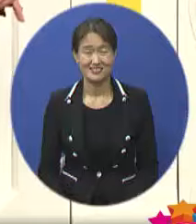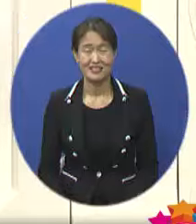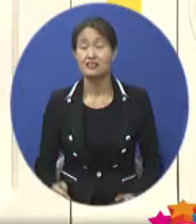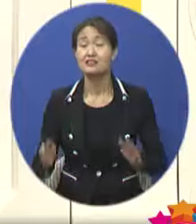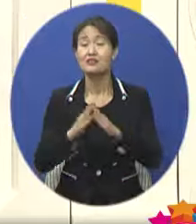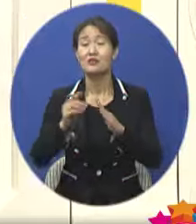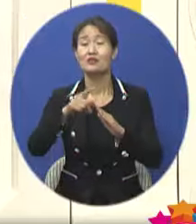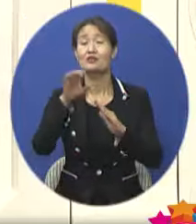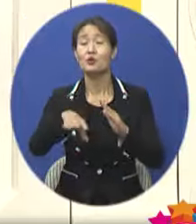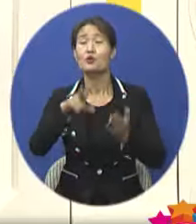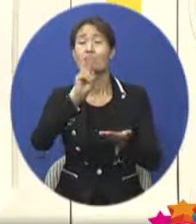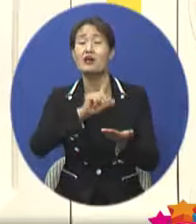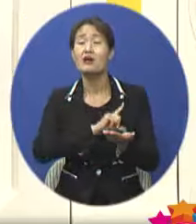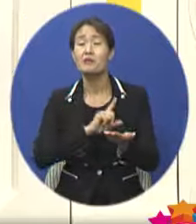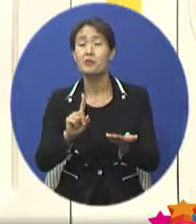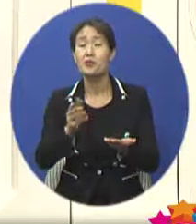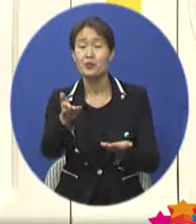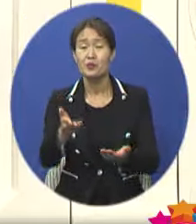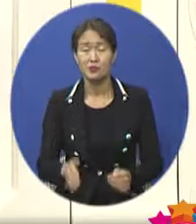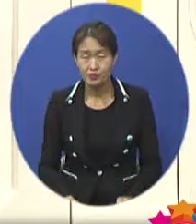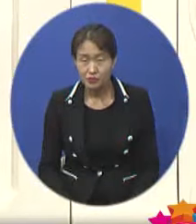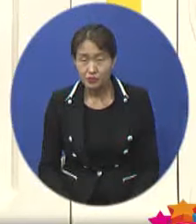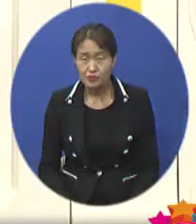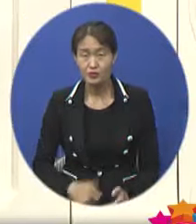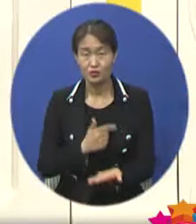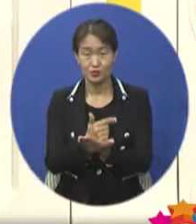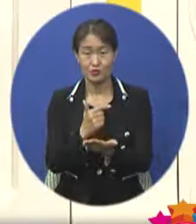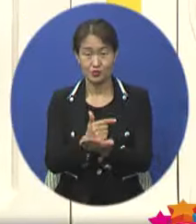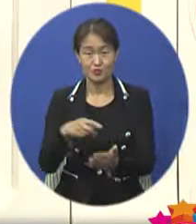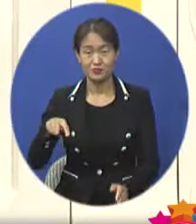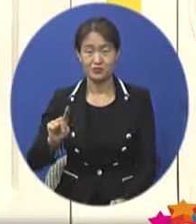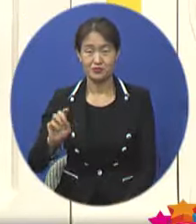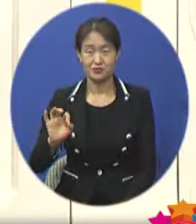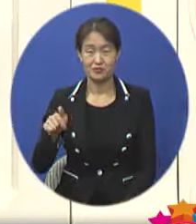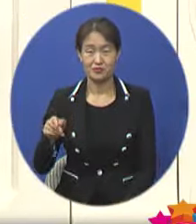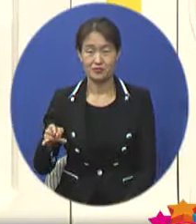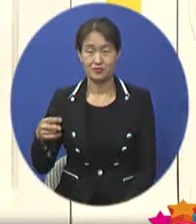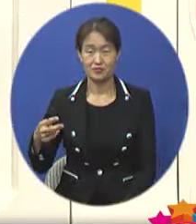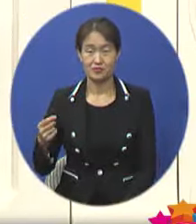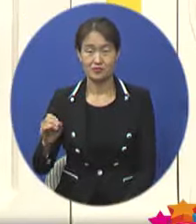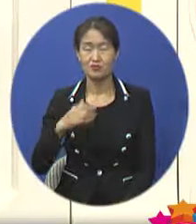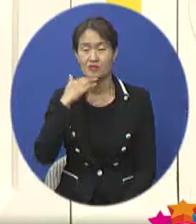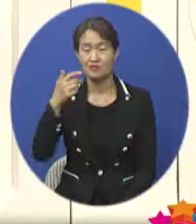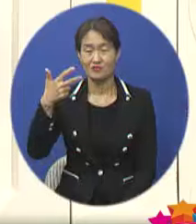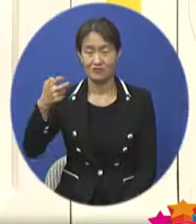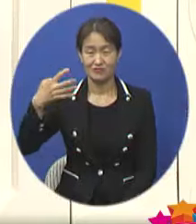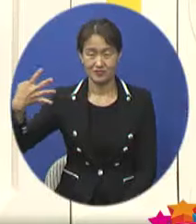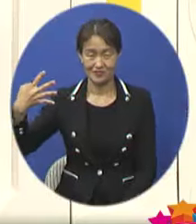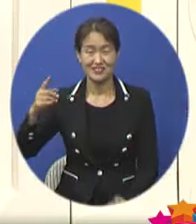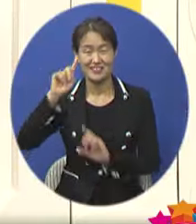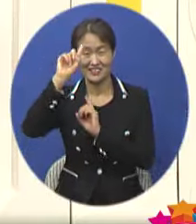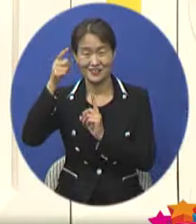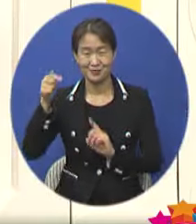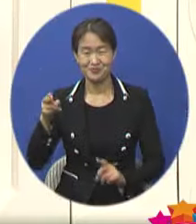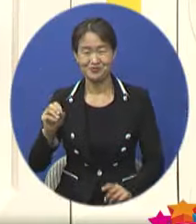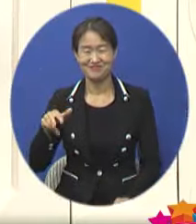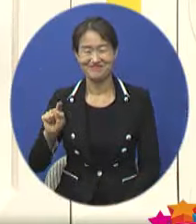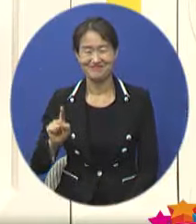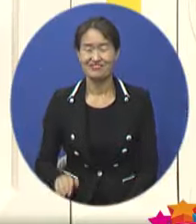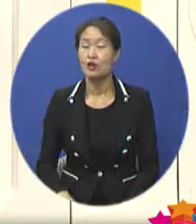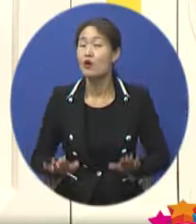어디에서 전화 주셨고 어떤 노래 하실 건가? 예, 노원구 상계동. 상계동? 예, 7학년 4반 이경자예요. 예.